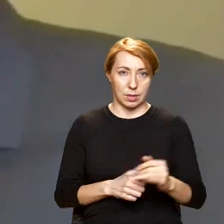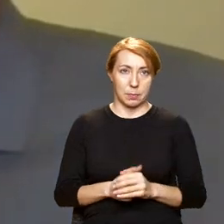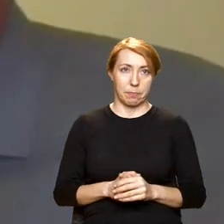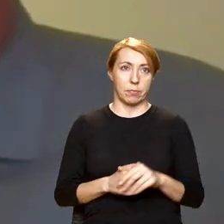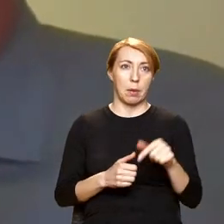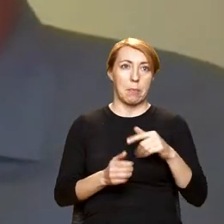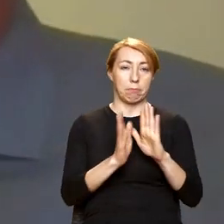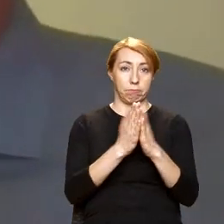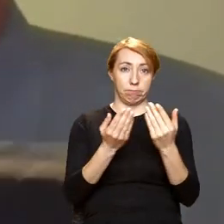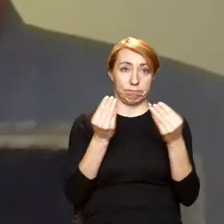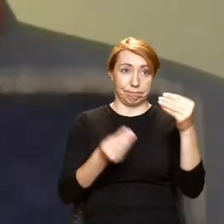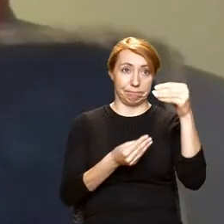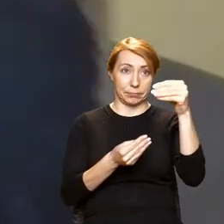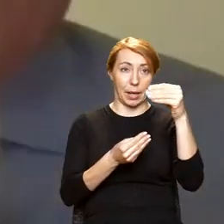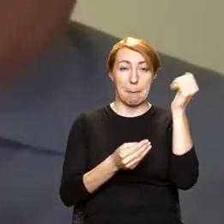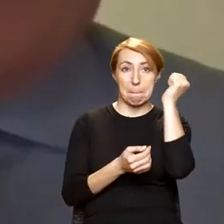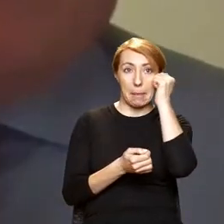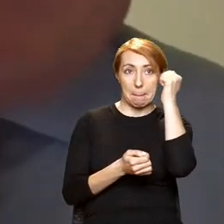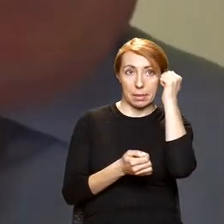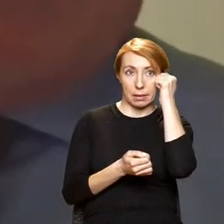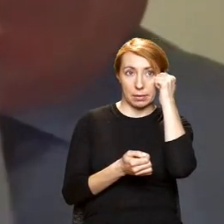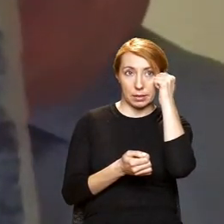pamiętnik Bronisława